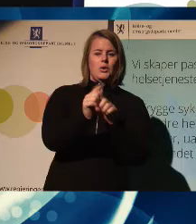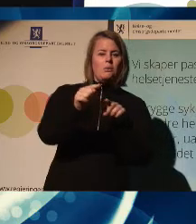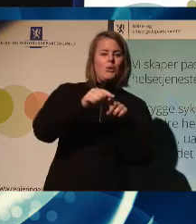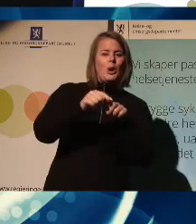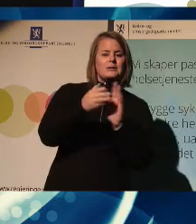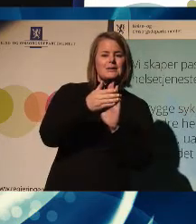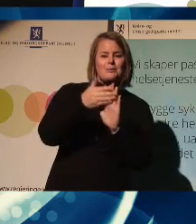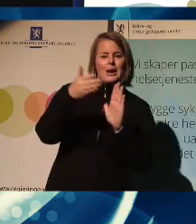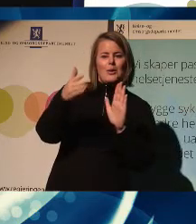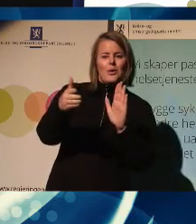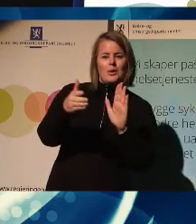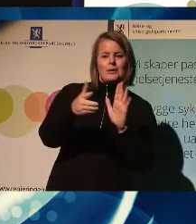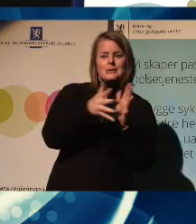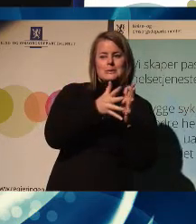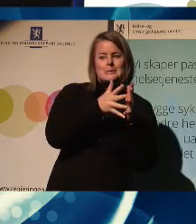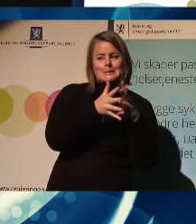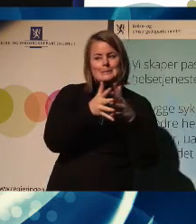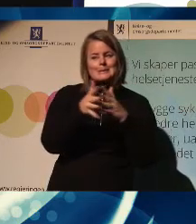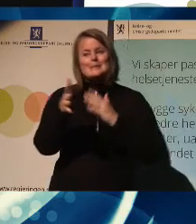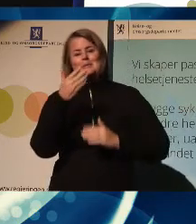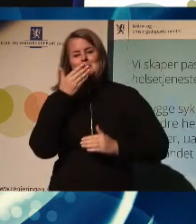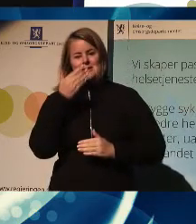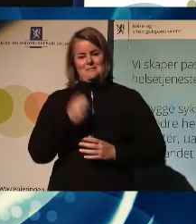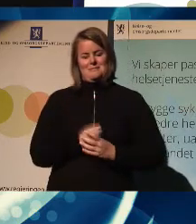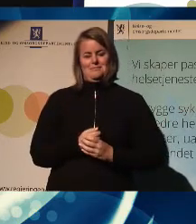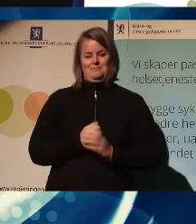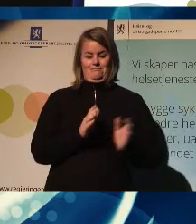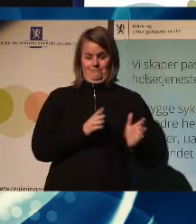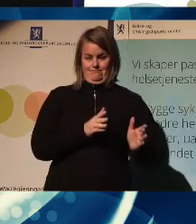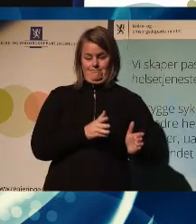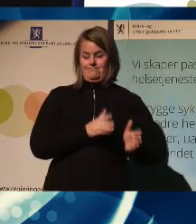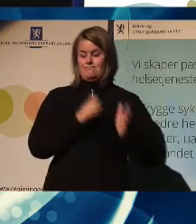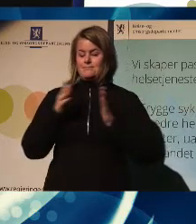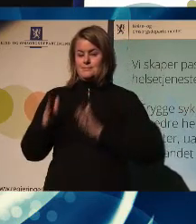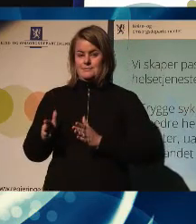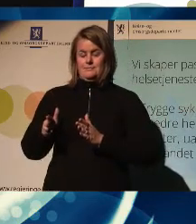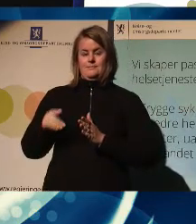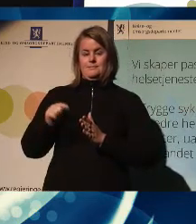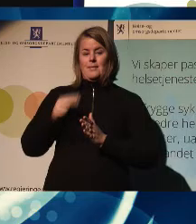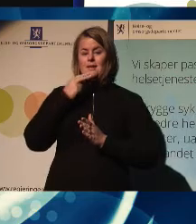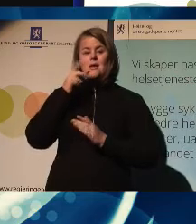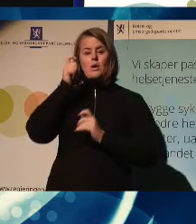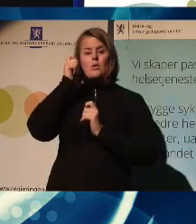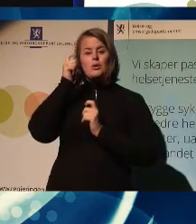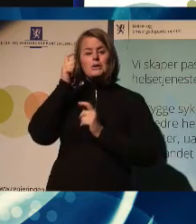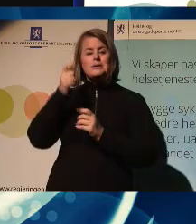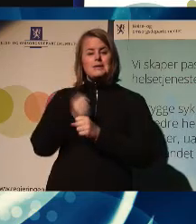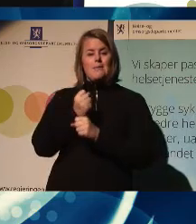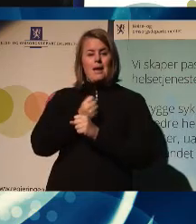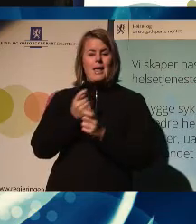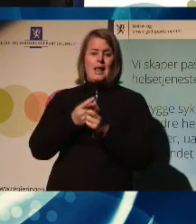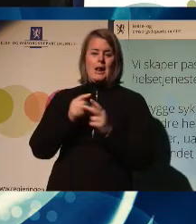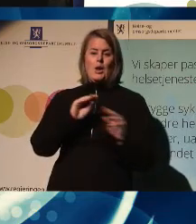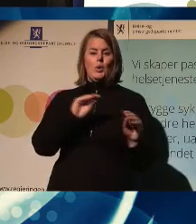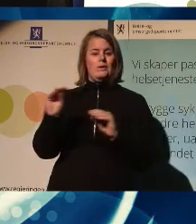mulig. Den andre delen vi driver med, det er opplysningsarbeid og